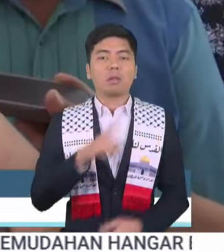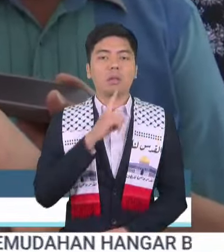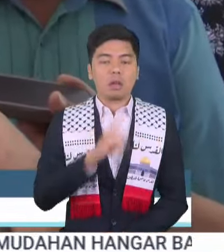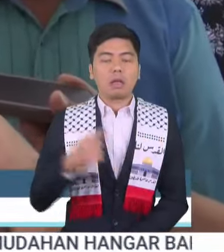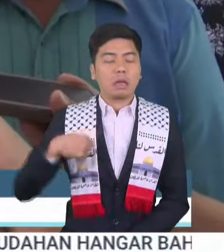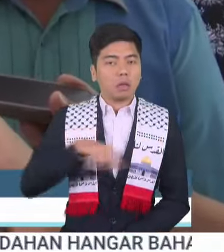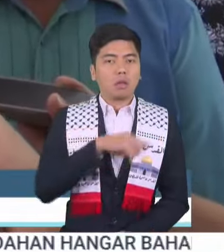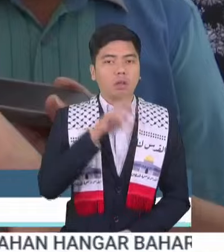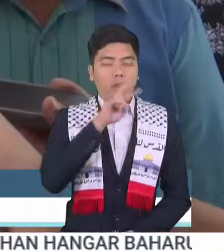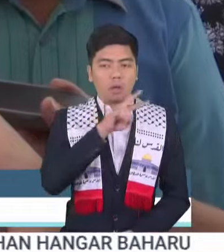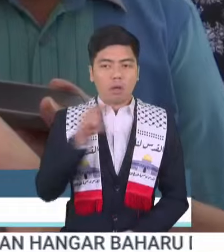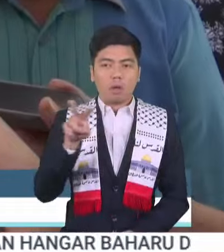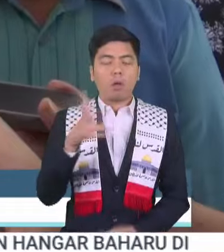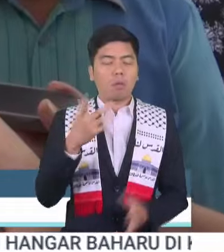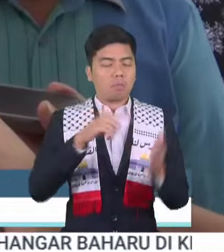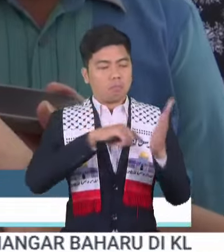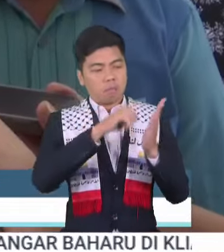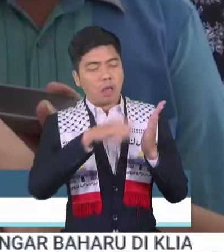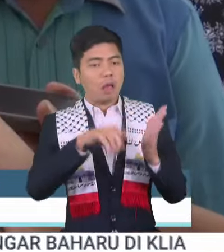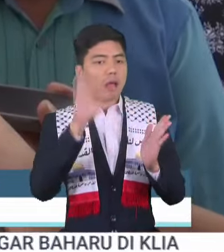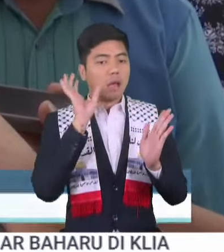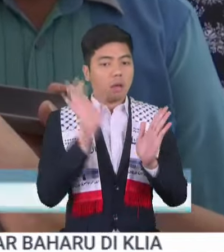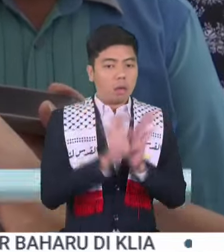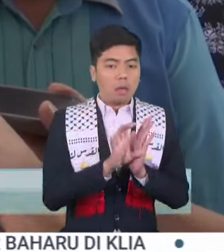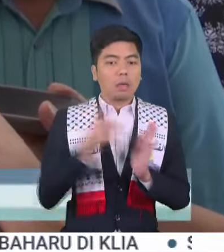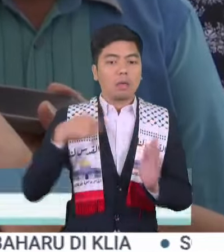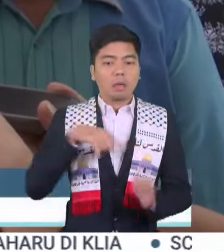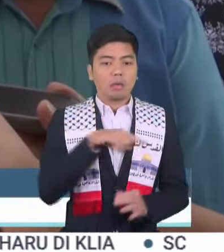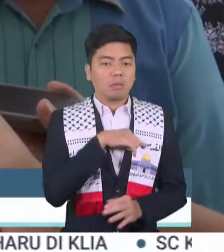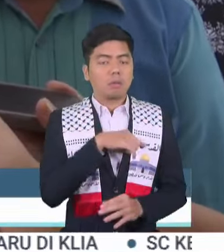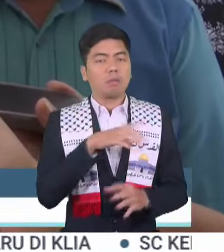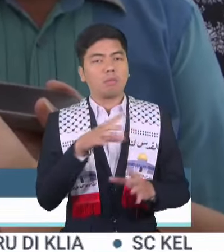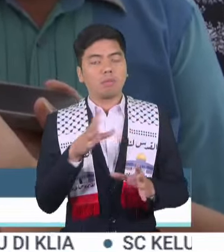kalau kita lihat dari segi kapasiti kita, kita boleh menerima sehingga